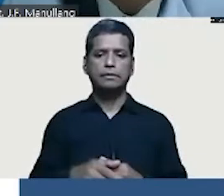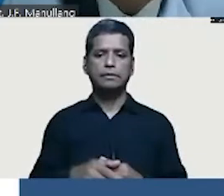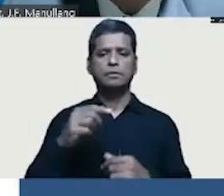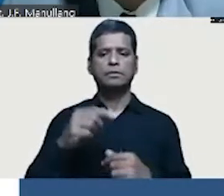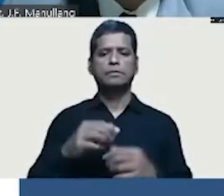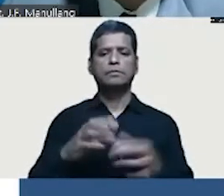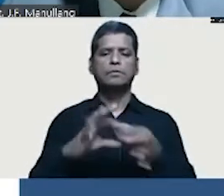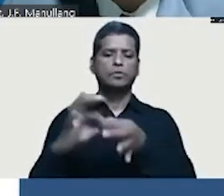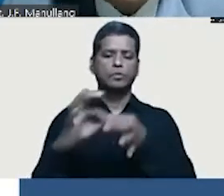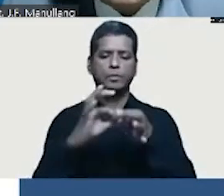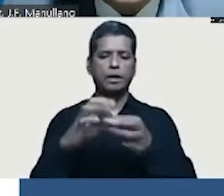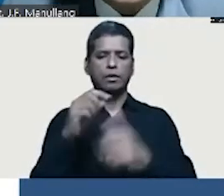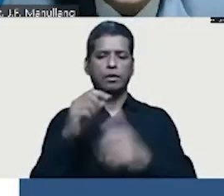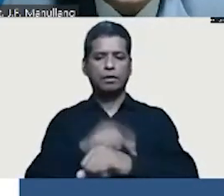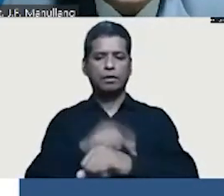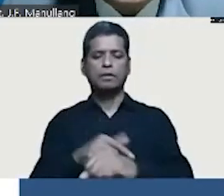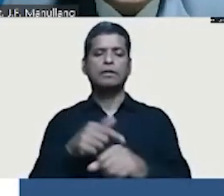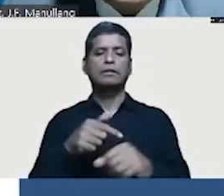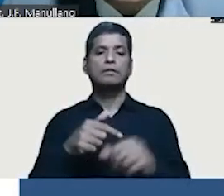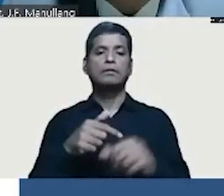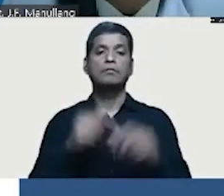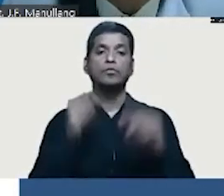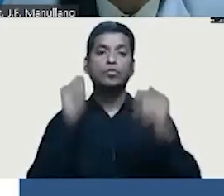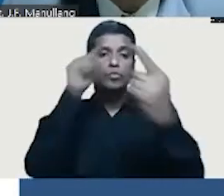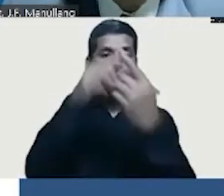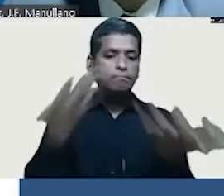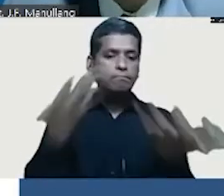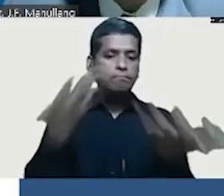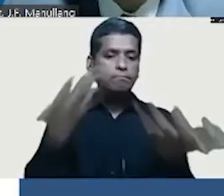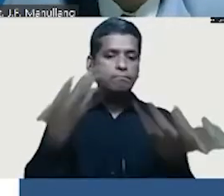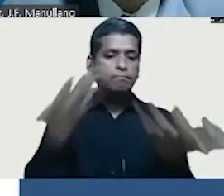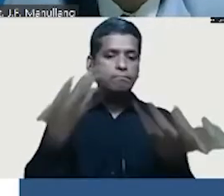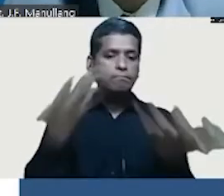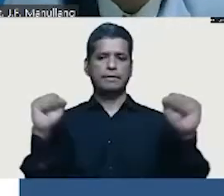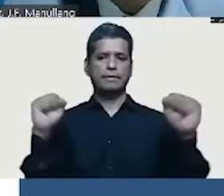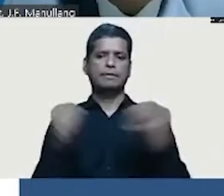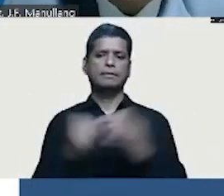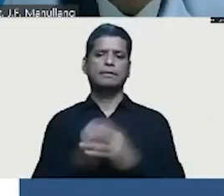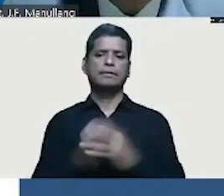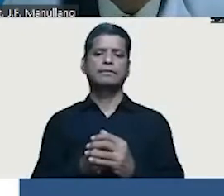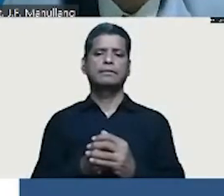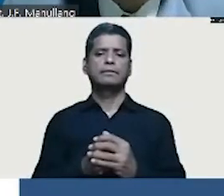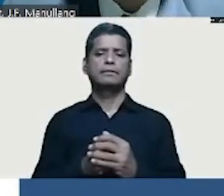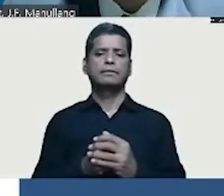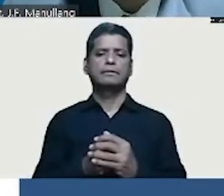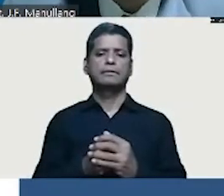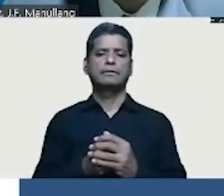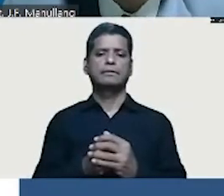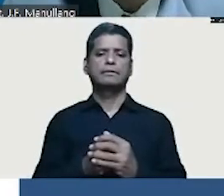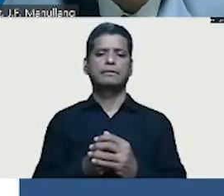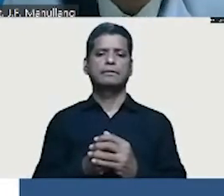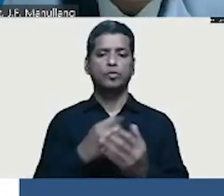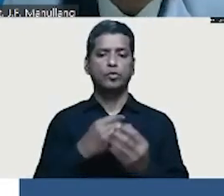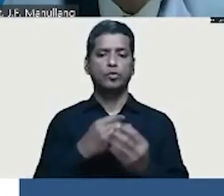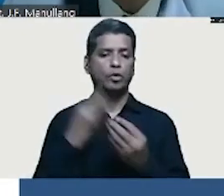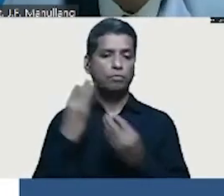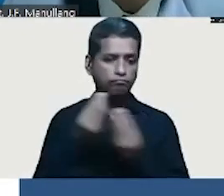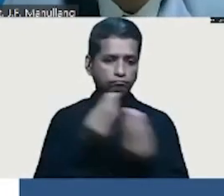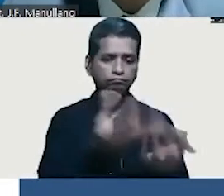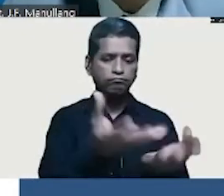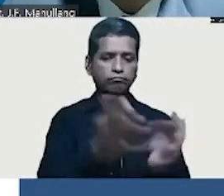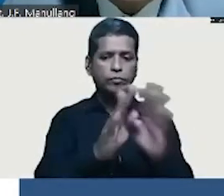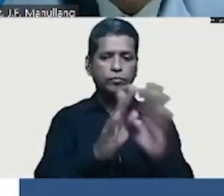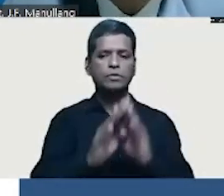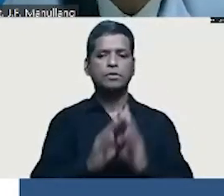waktu yang adalah keselamatan dan semua itu diberikan kepada jemaatnya supaya zamannya itu dilengkapi untuk